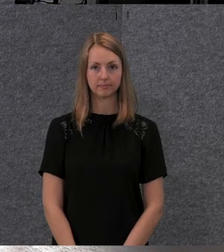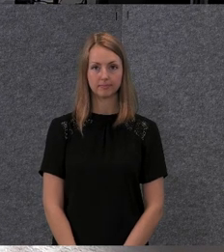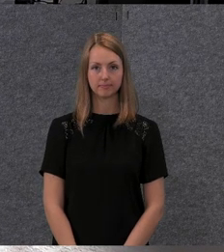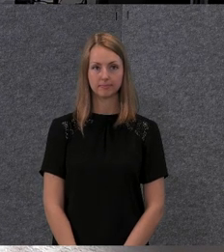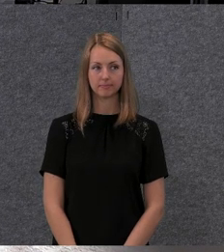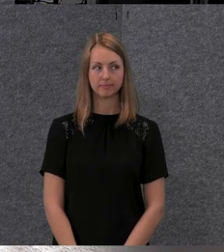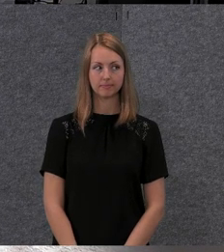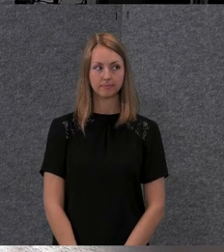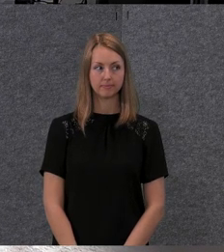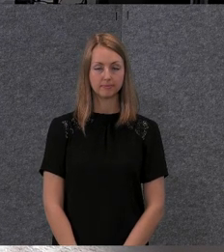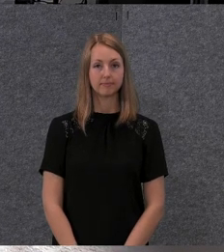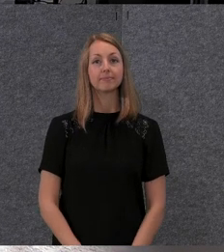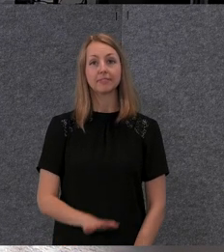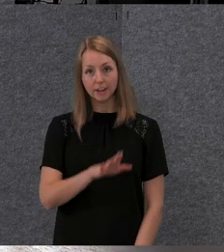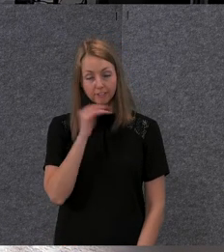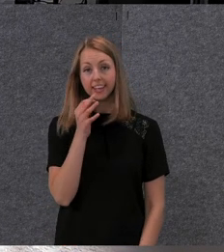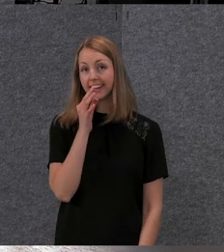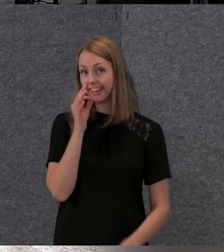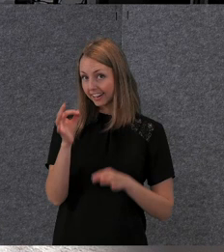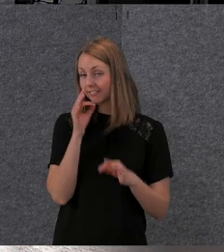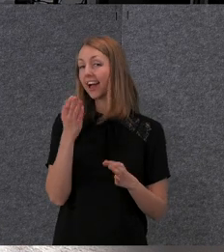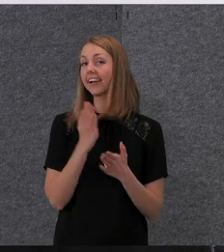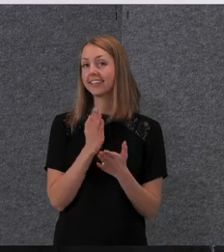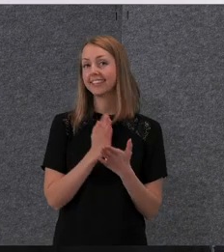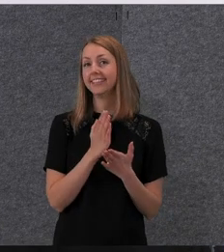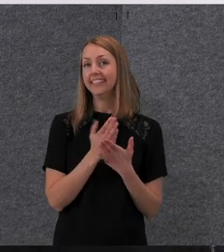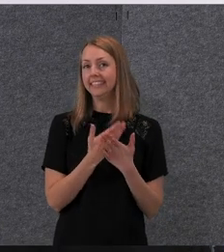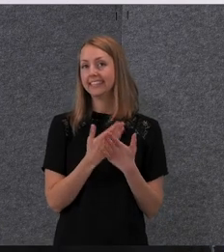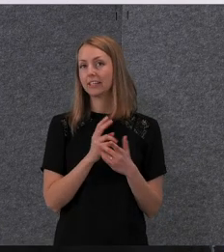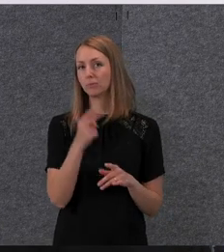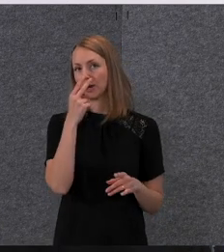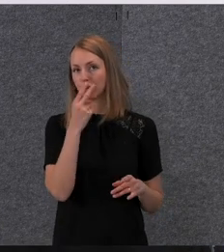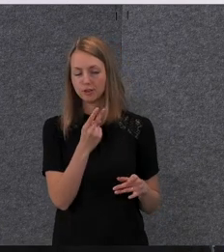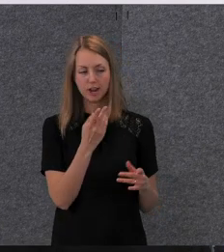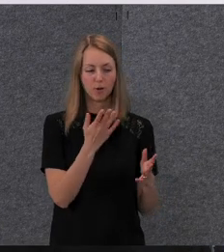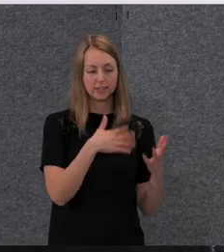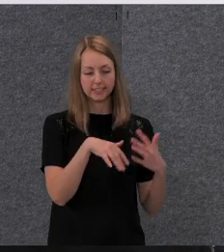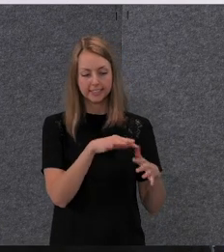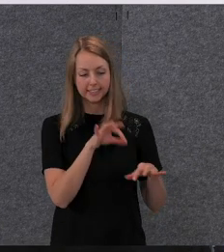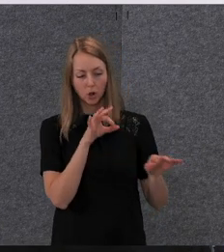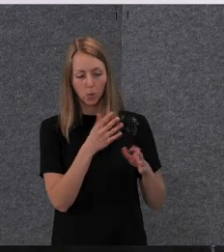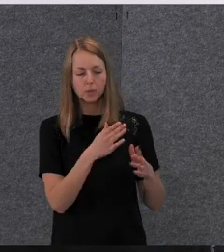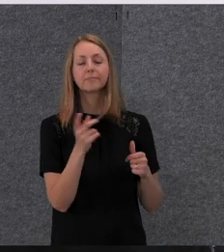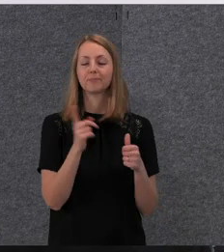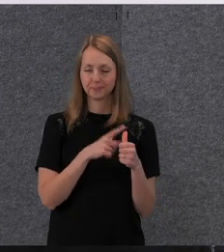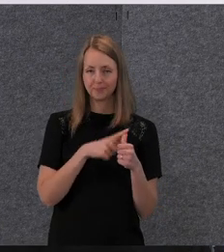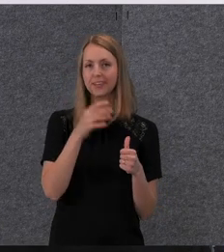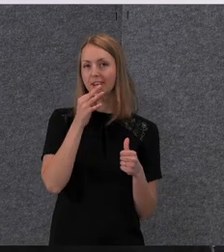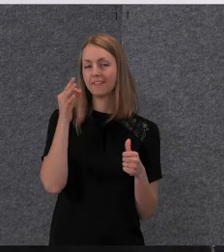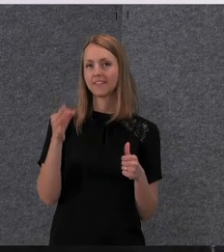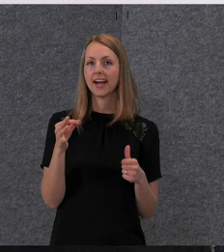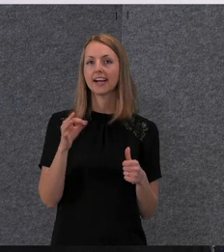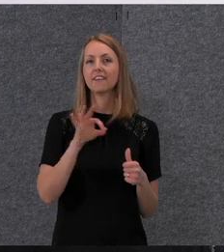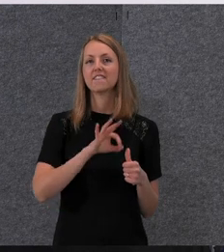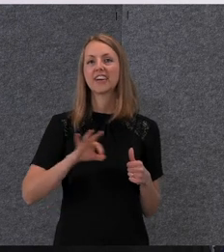Es ist eine ganze Reihe an Fragen eingegangen, deswegen musste ich immer wieder mal schauen, welche nun gelost sind. Die erste Frage kommt